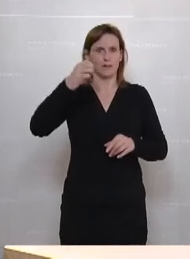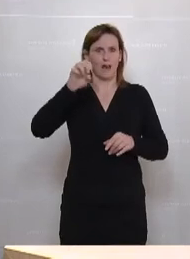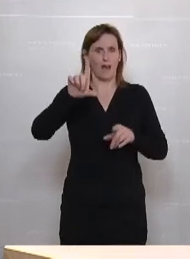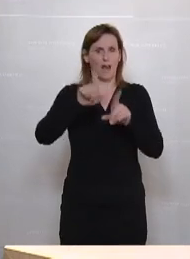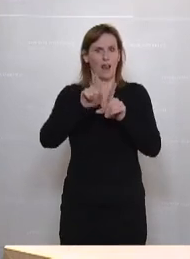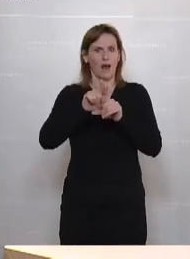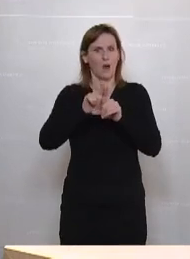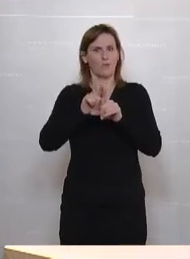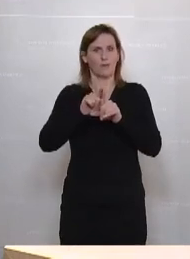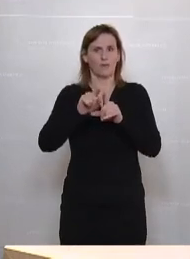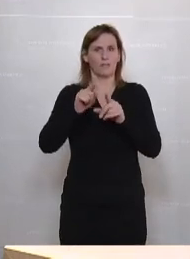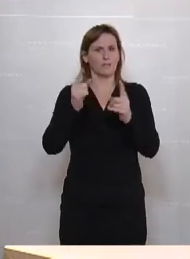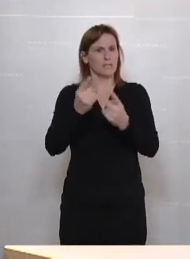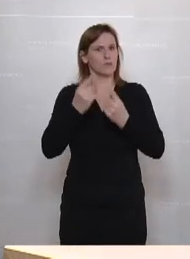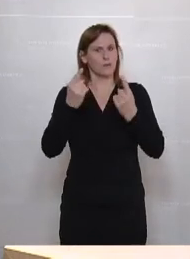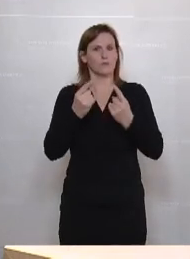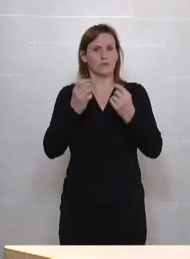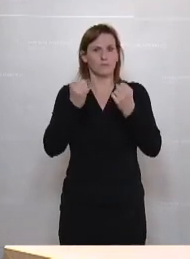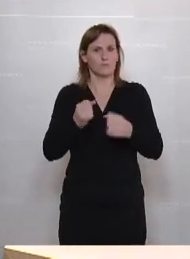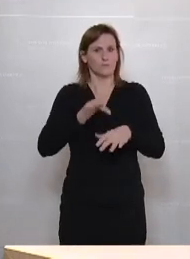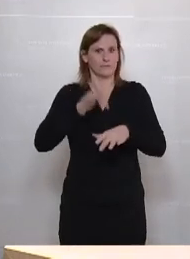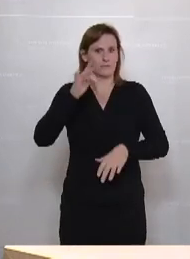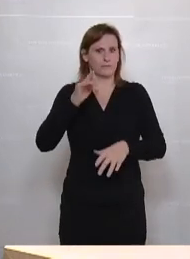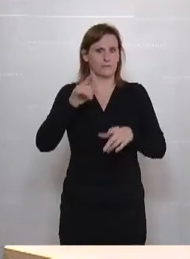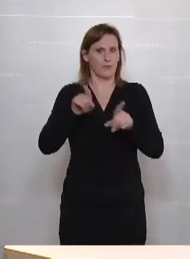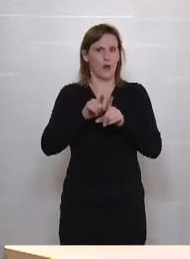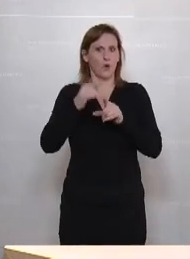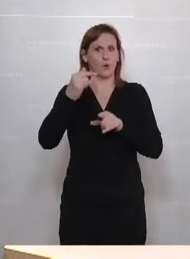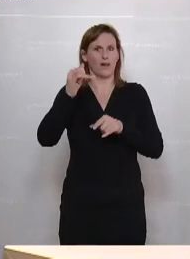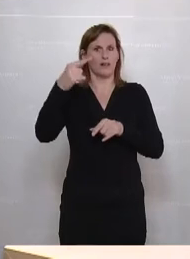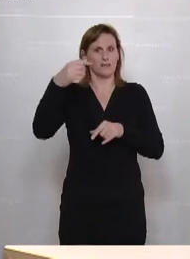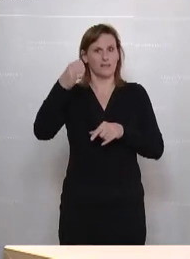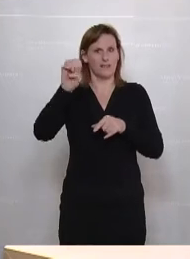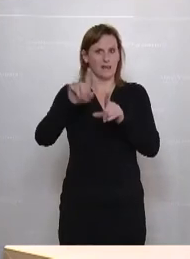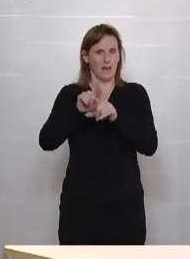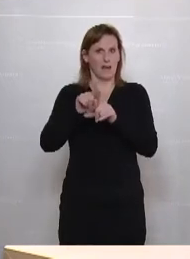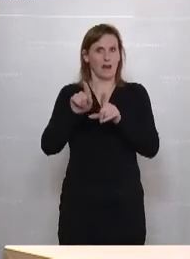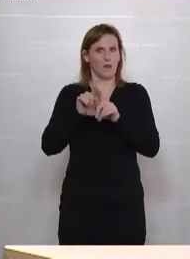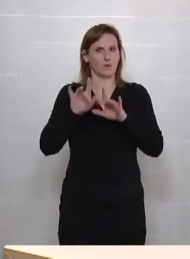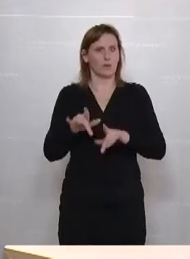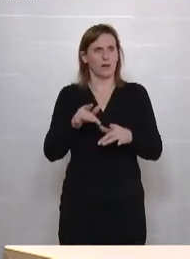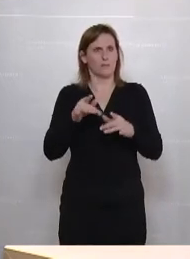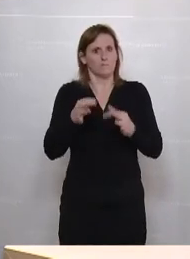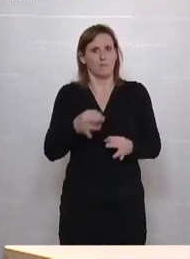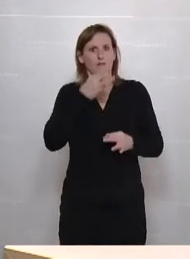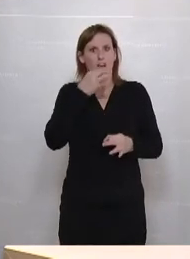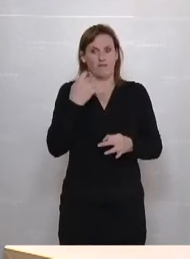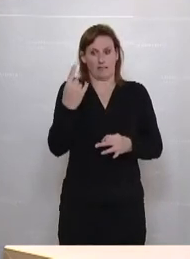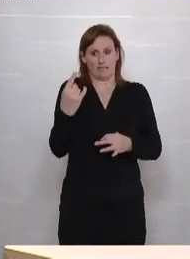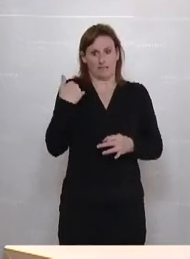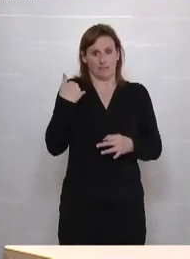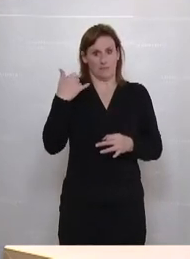eine ganz fragile Situation im Tigray. Meine konkrete Frage: Sie waren ja selbst im